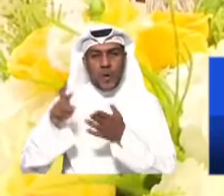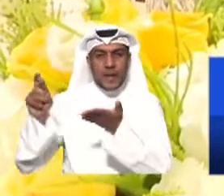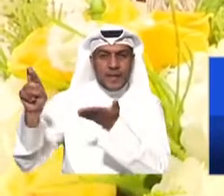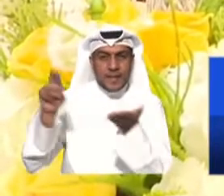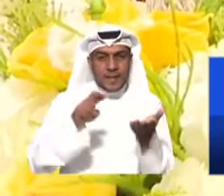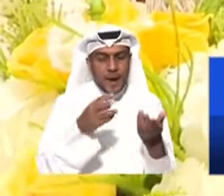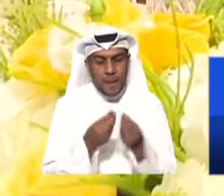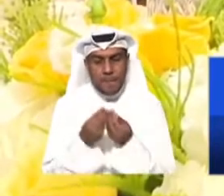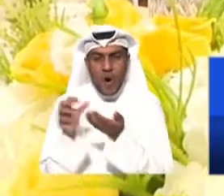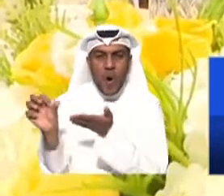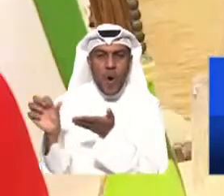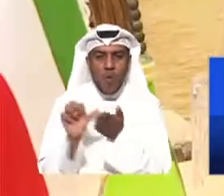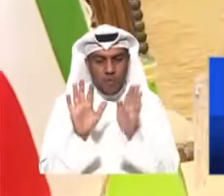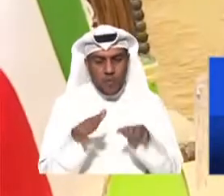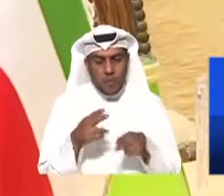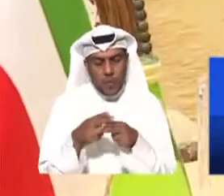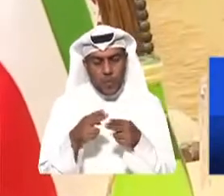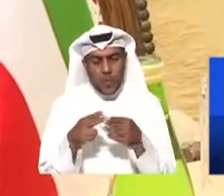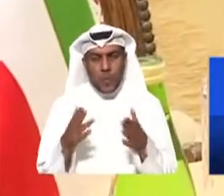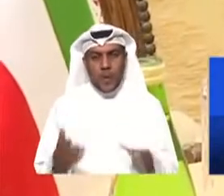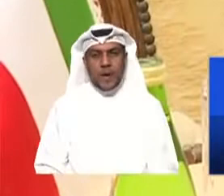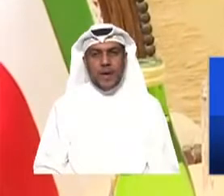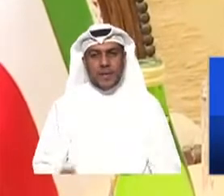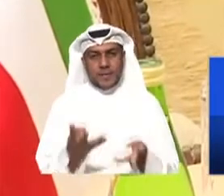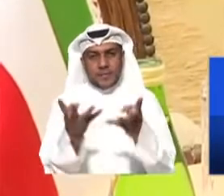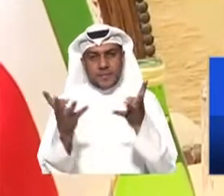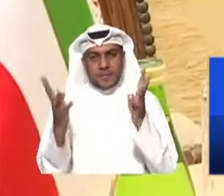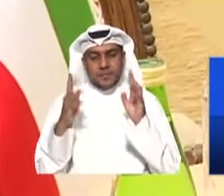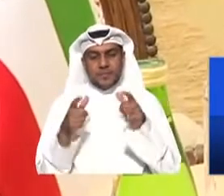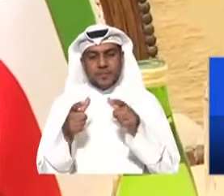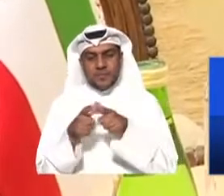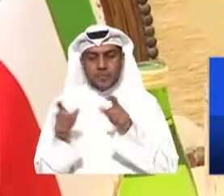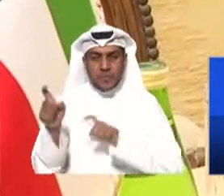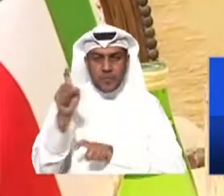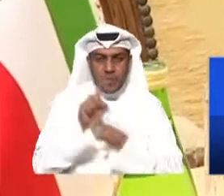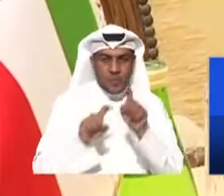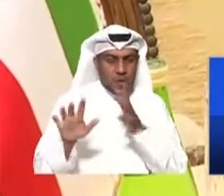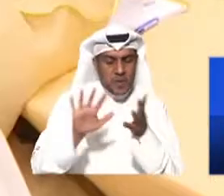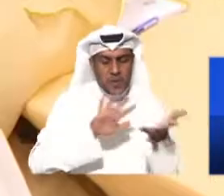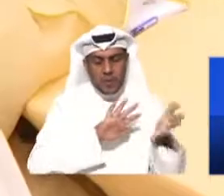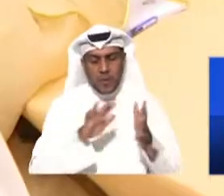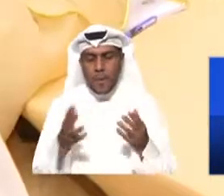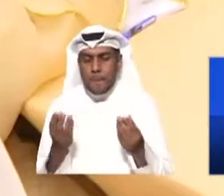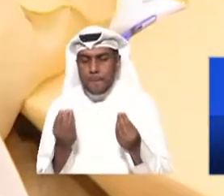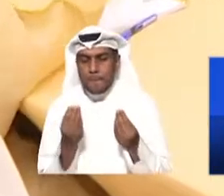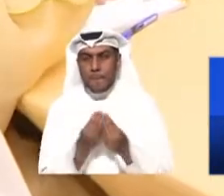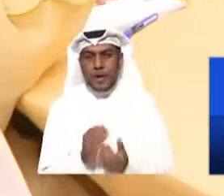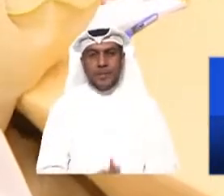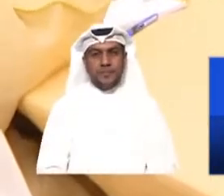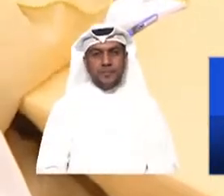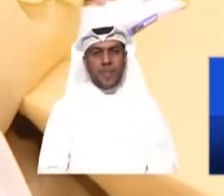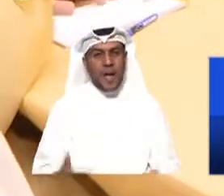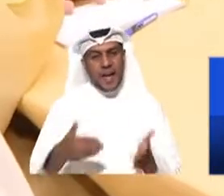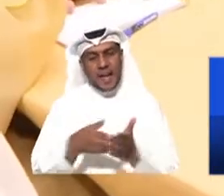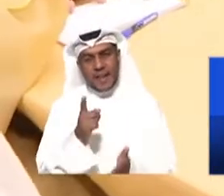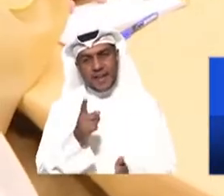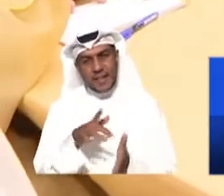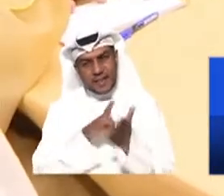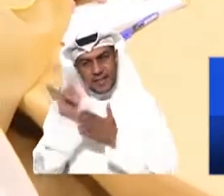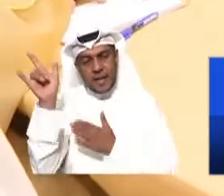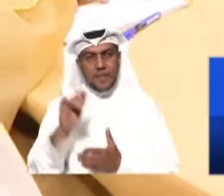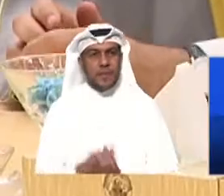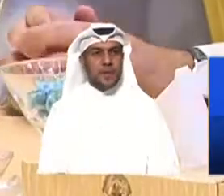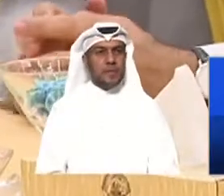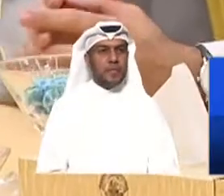والوفد المرافق له إلى الكويت في الفترة من 9 إلى 11 من يونيو الجاري. وقال الشيخ أحمد الناصر إن هذا